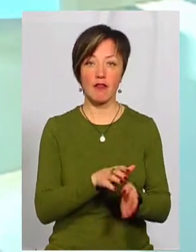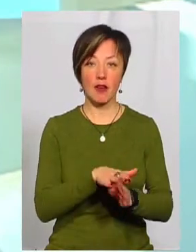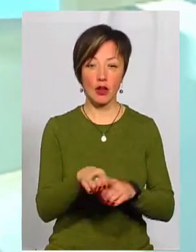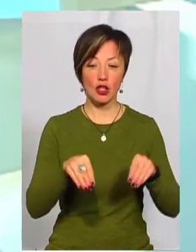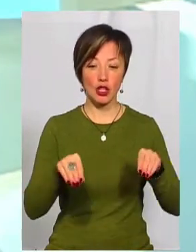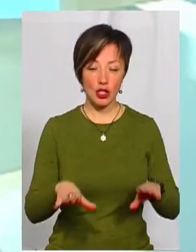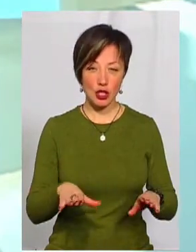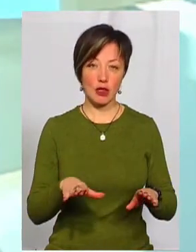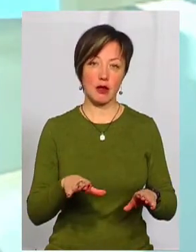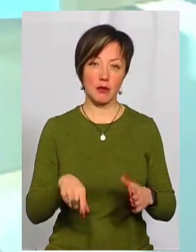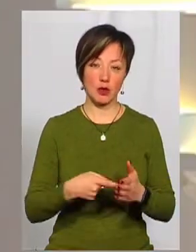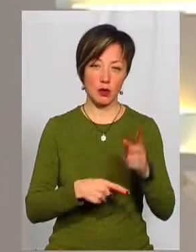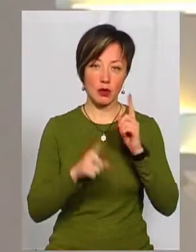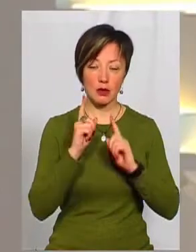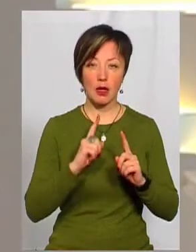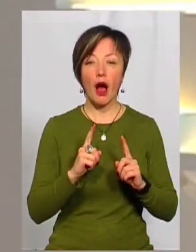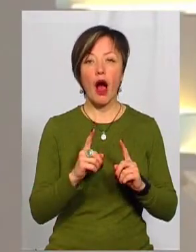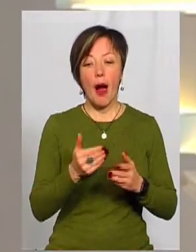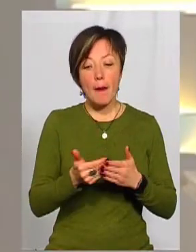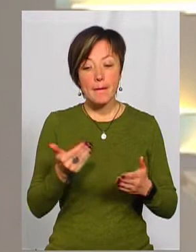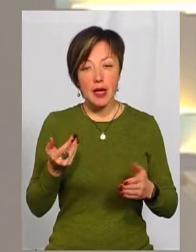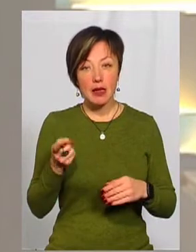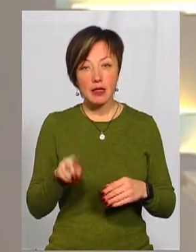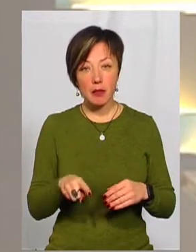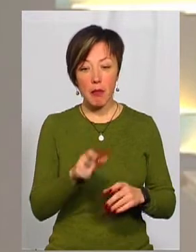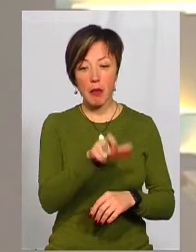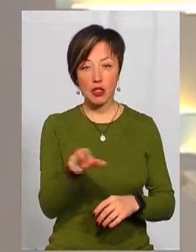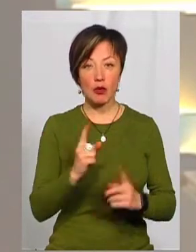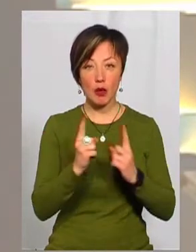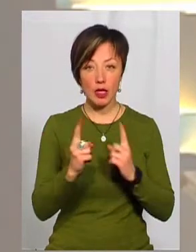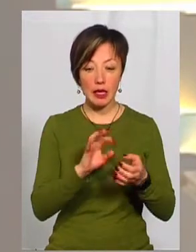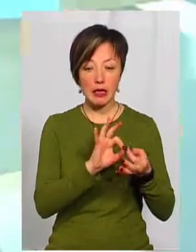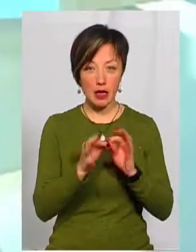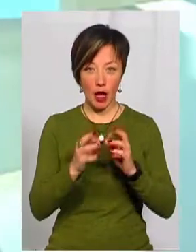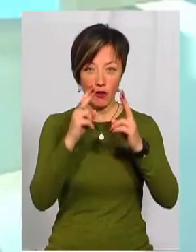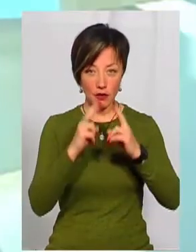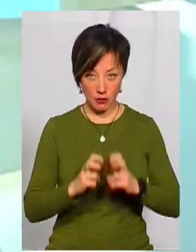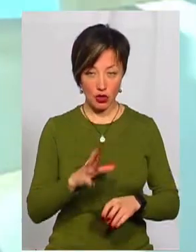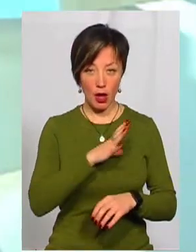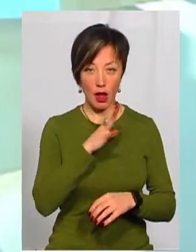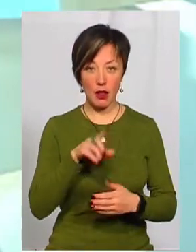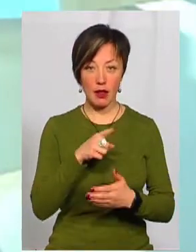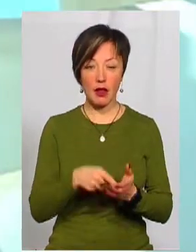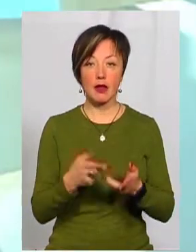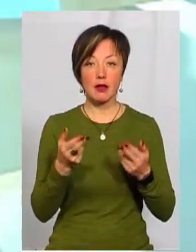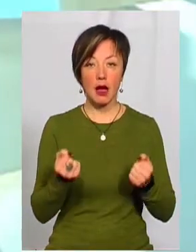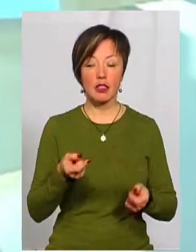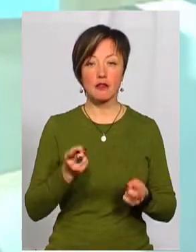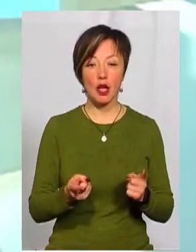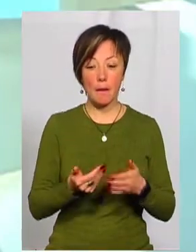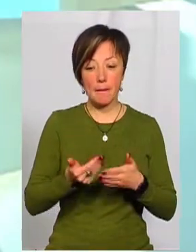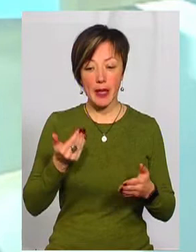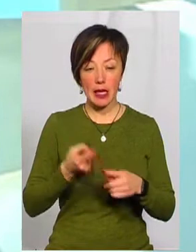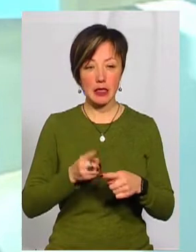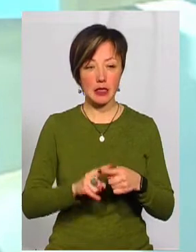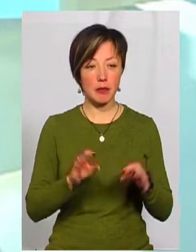виконати рішення виконавчого комітету. А перед тим пасажиропотік детально вивчали? Звичайно, перед тим,